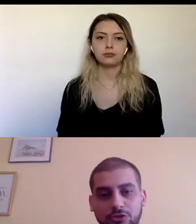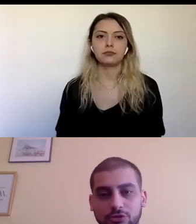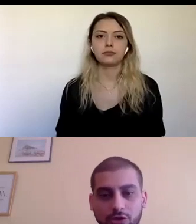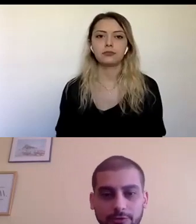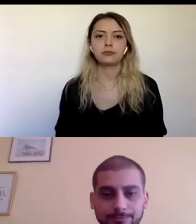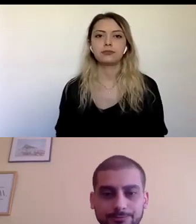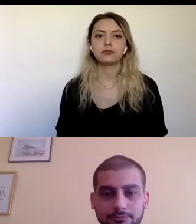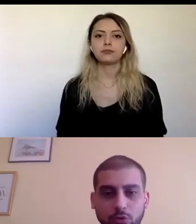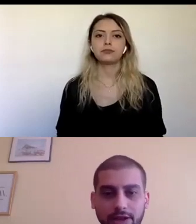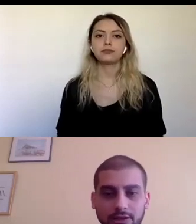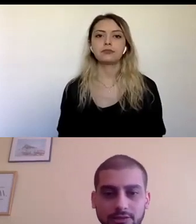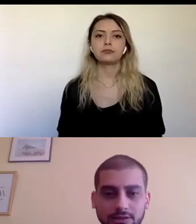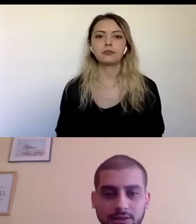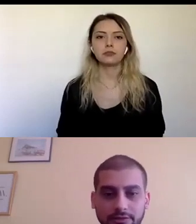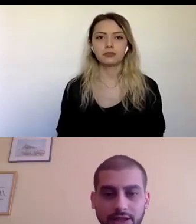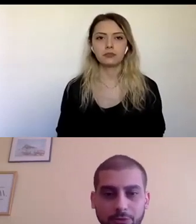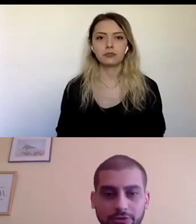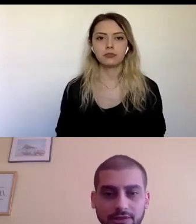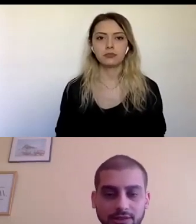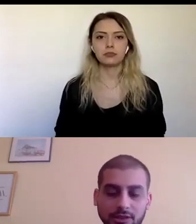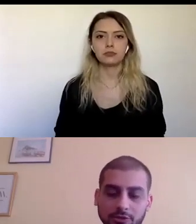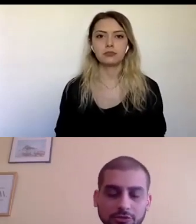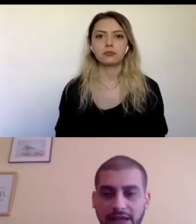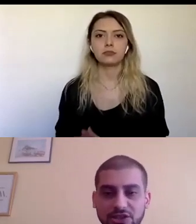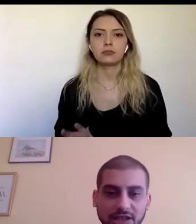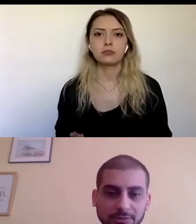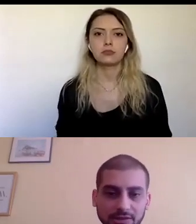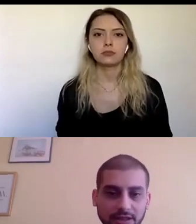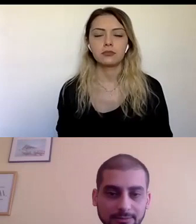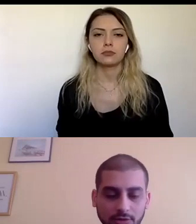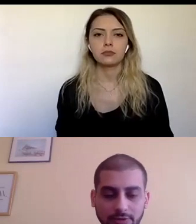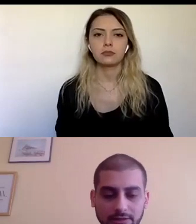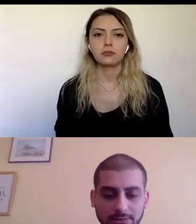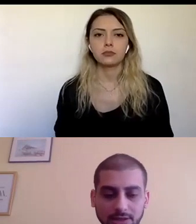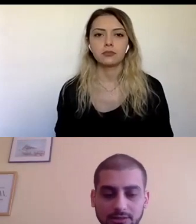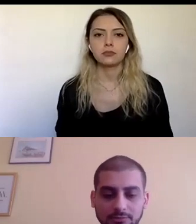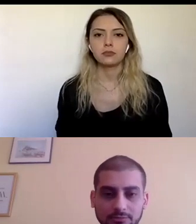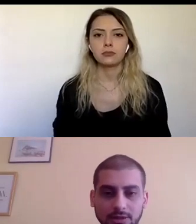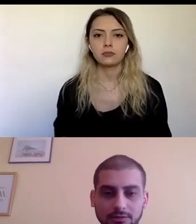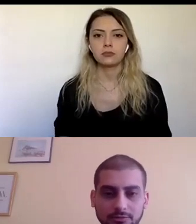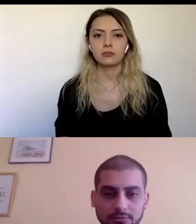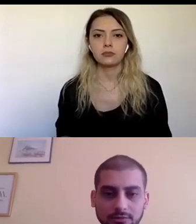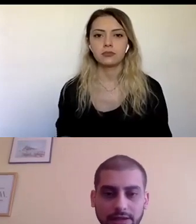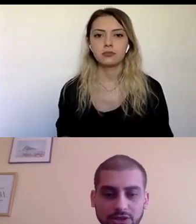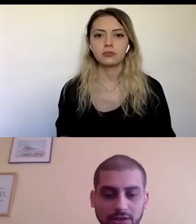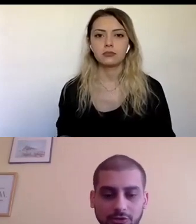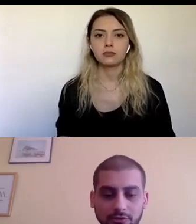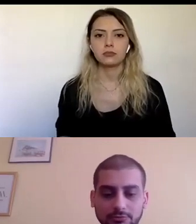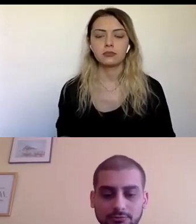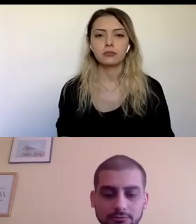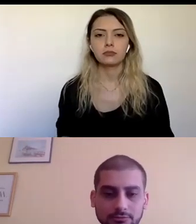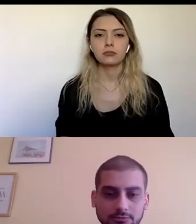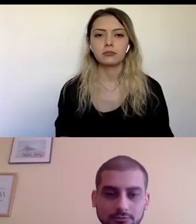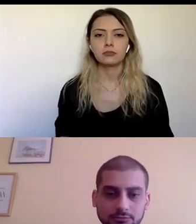Testi çözün diyorum. Buraya adınızı ve e-posta adresinizi yazıyorsunuz. Gerçek yazmanız gerekmiyor, fark etmez. Ben gerçeğini